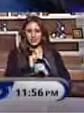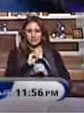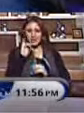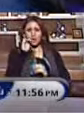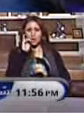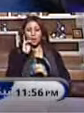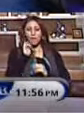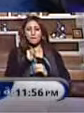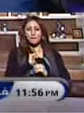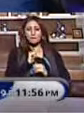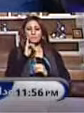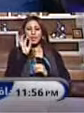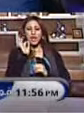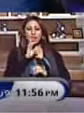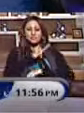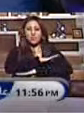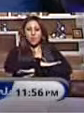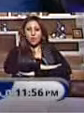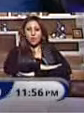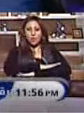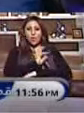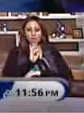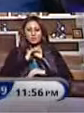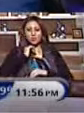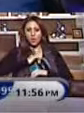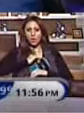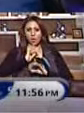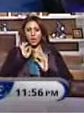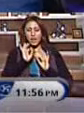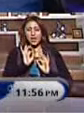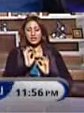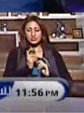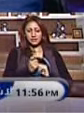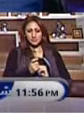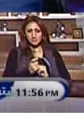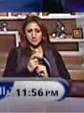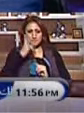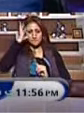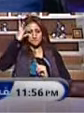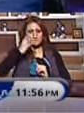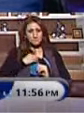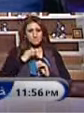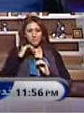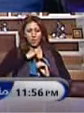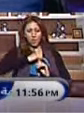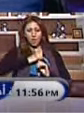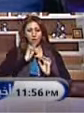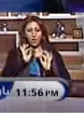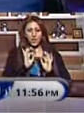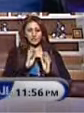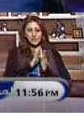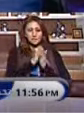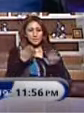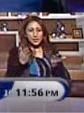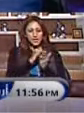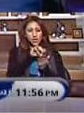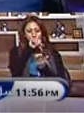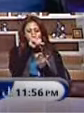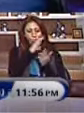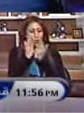يدرس الخلق ملكات ثم ا يعني استبيان من كتاب الله عز